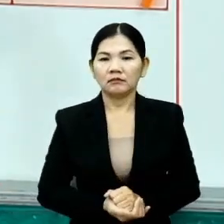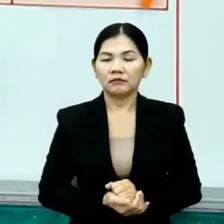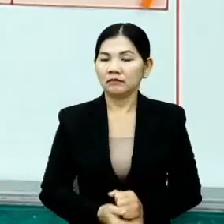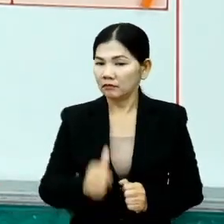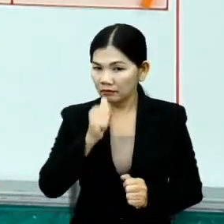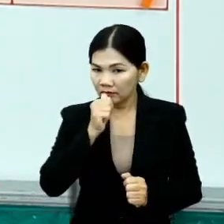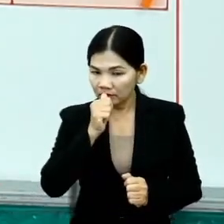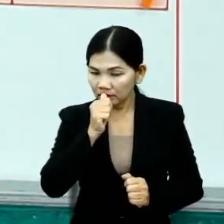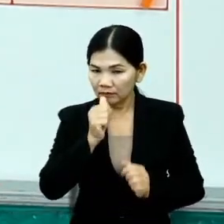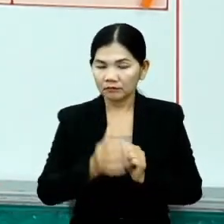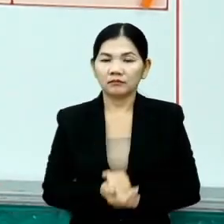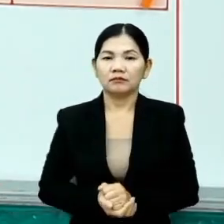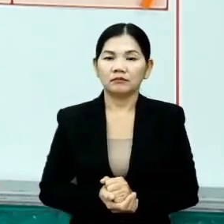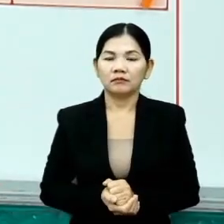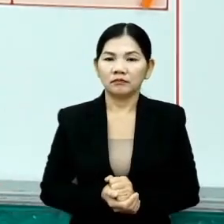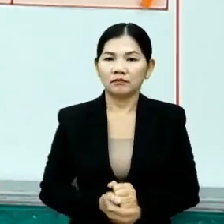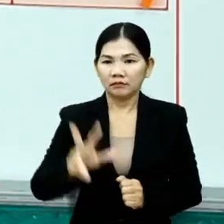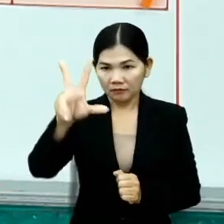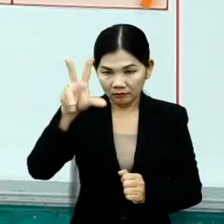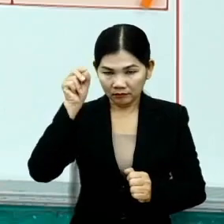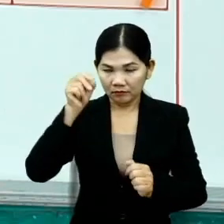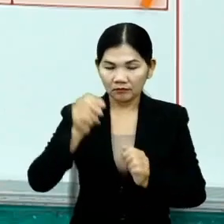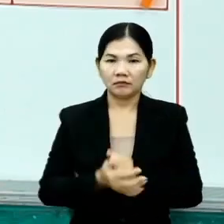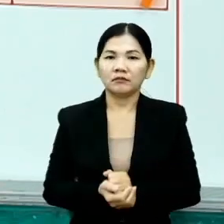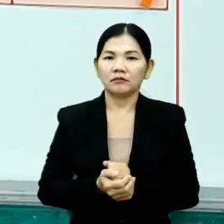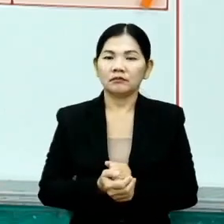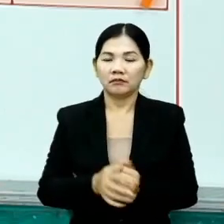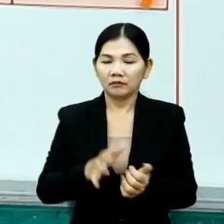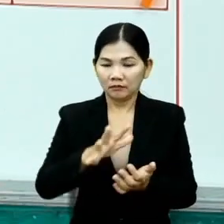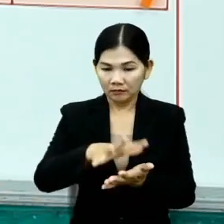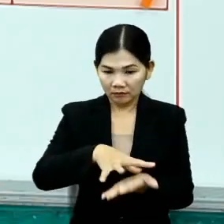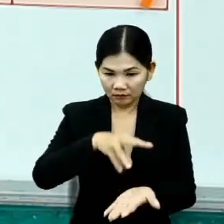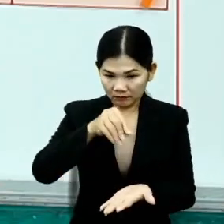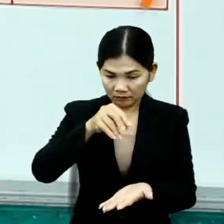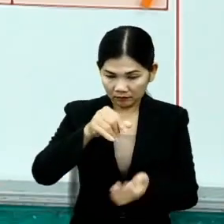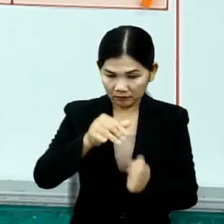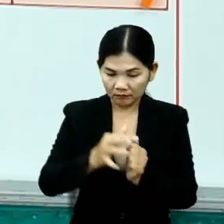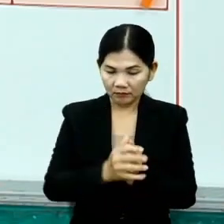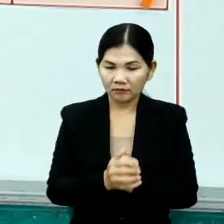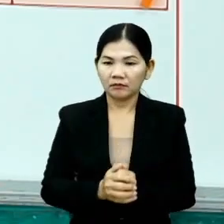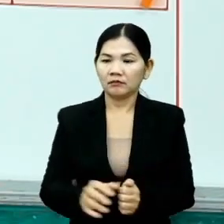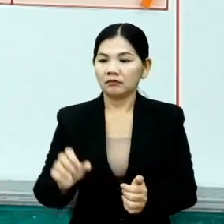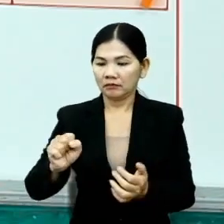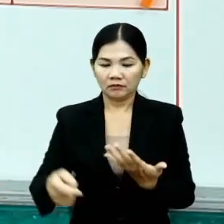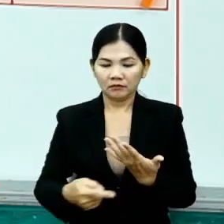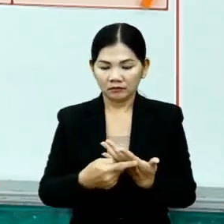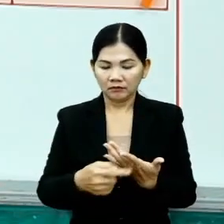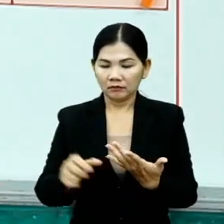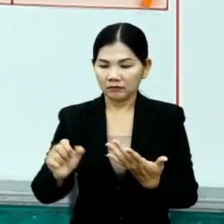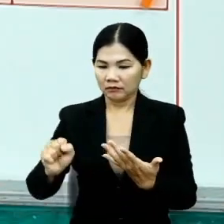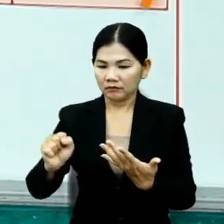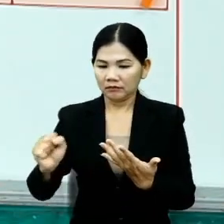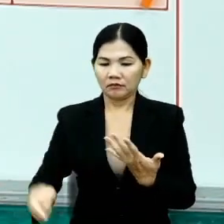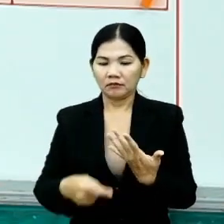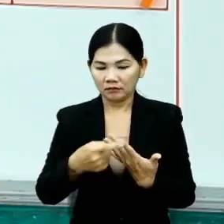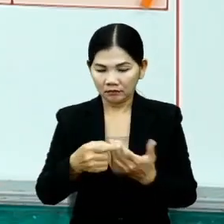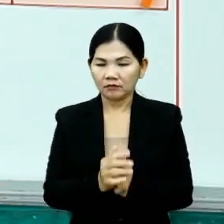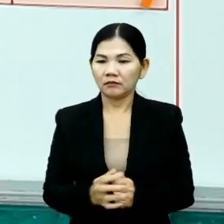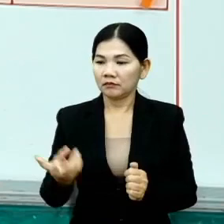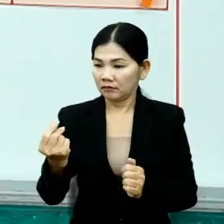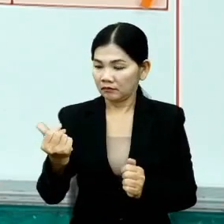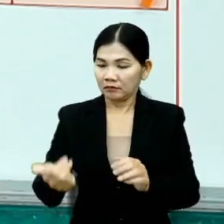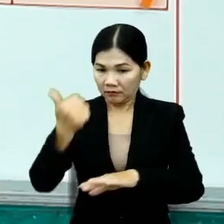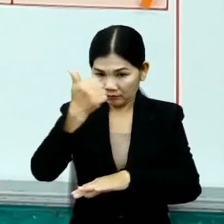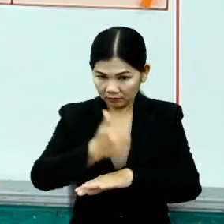bai bae phae te ta thai kai